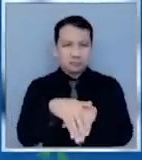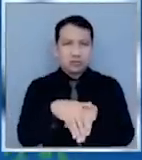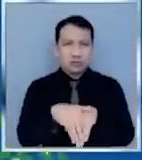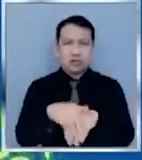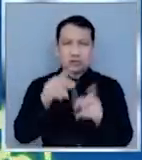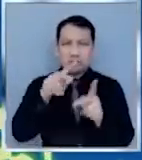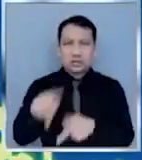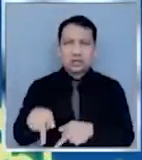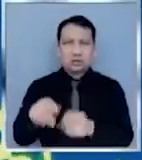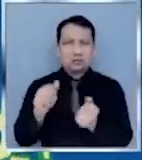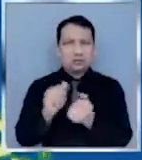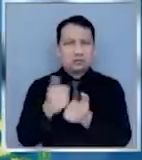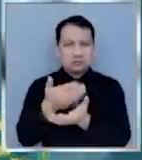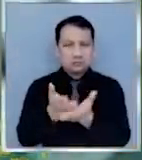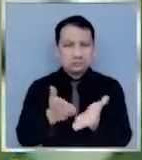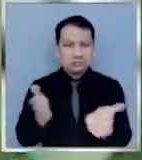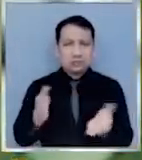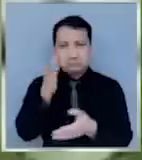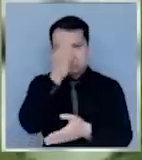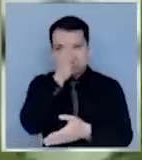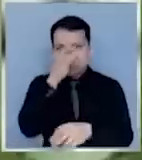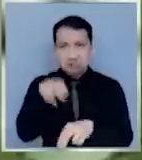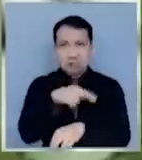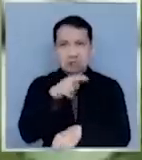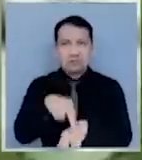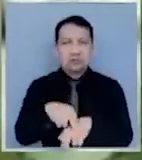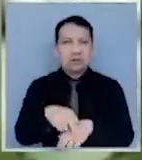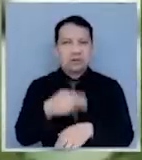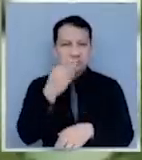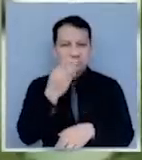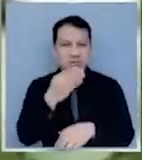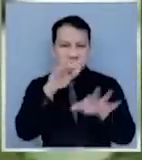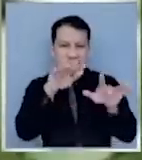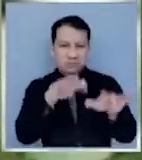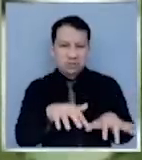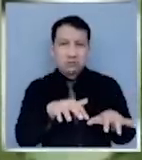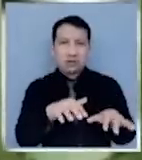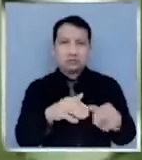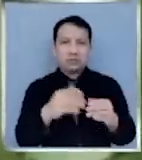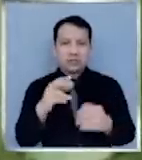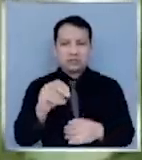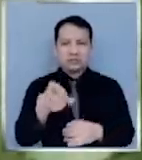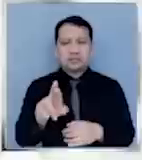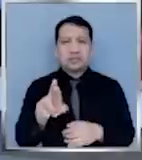sa ilang bahagi ng Bicol region. Mababa naman ang tsansa ng ulan sa Metro Manila.